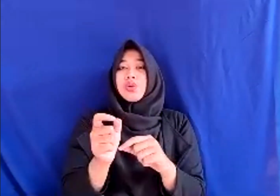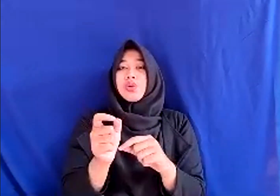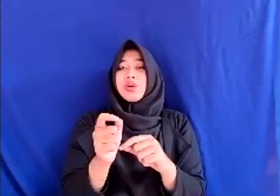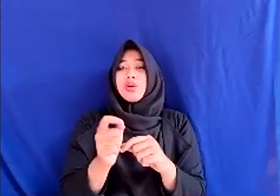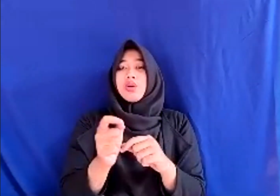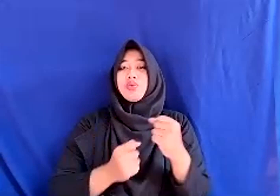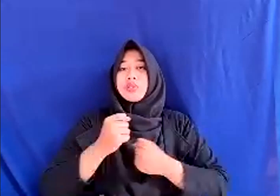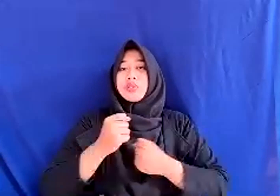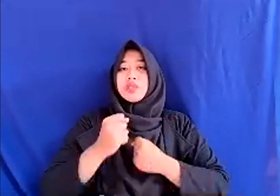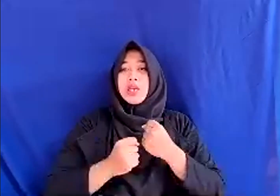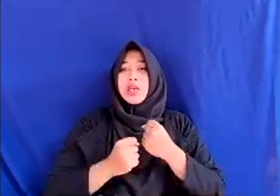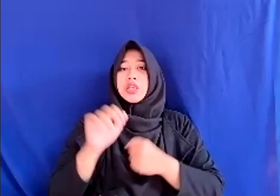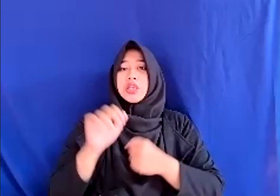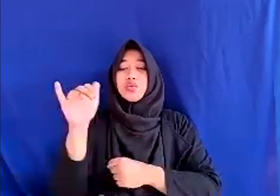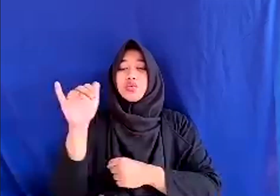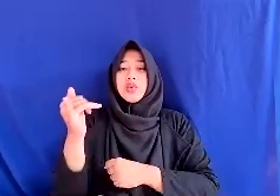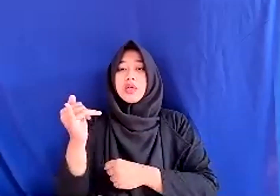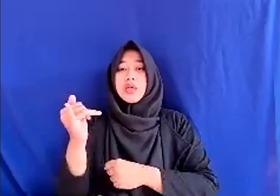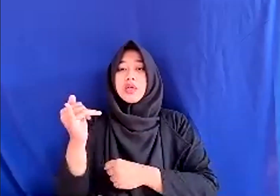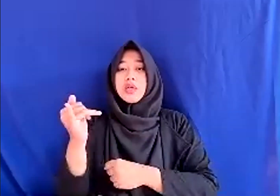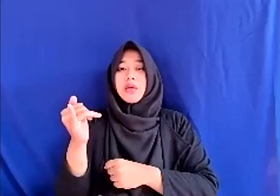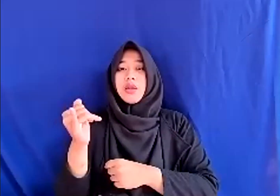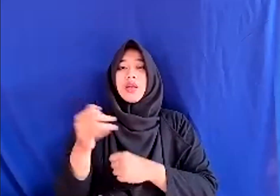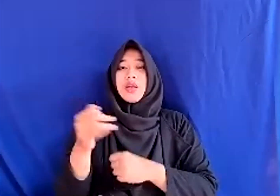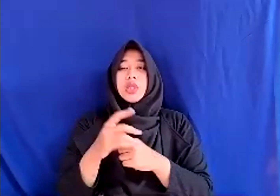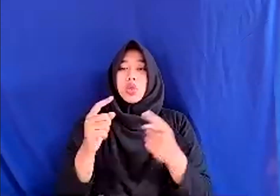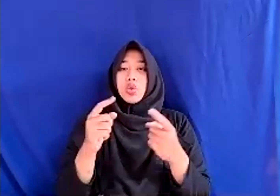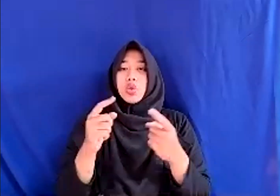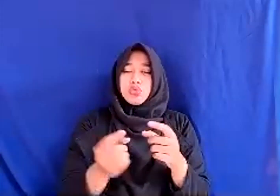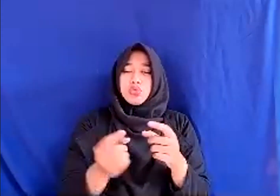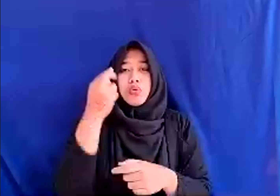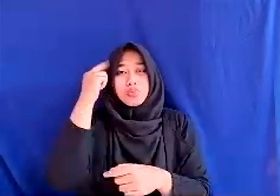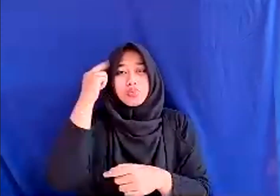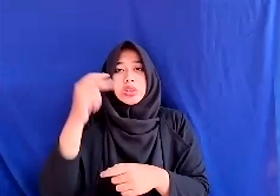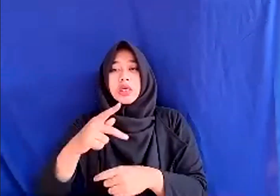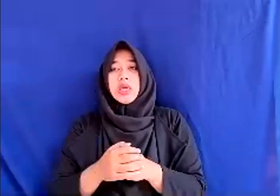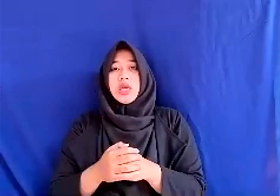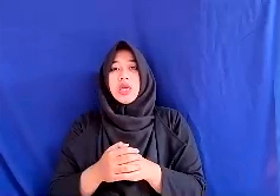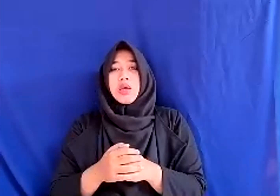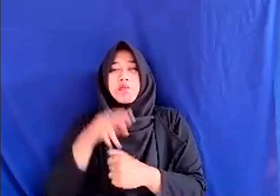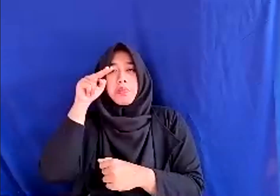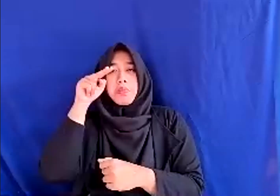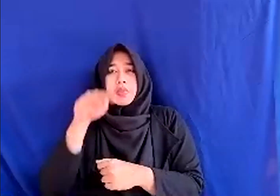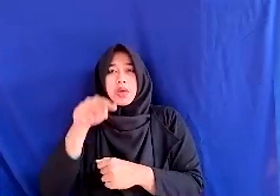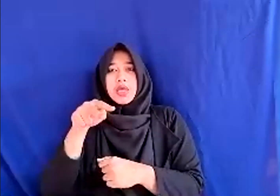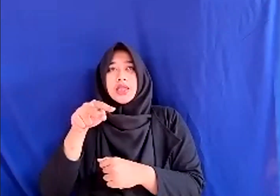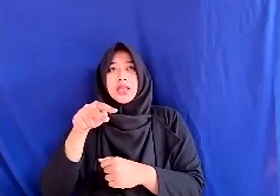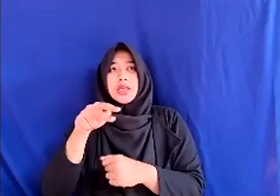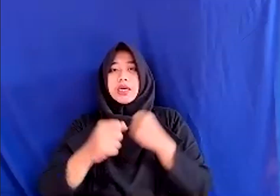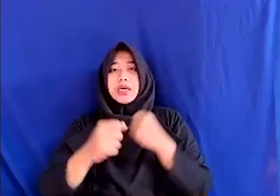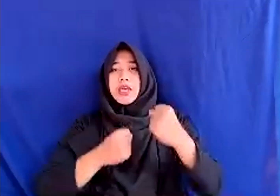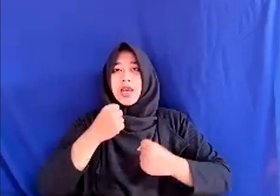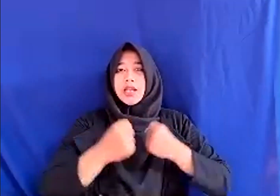sangat kental, terutama bagi kita-kita ya, para pemerhati gerakan-gerakan perempuan ya.